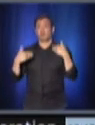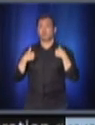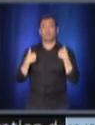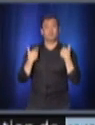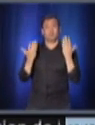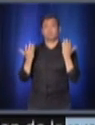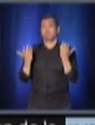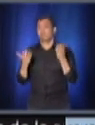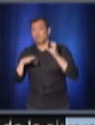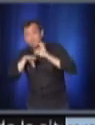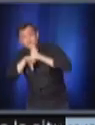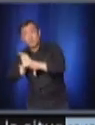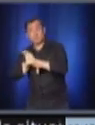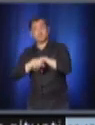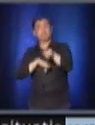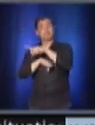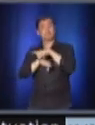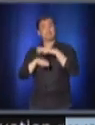Jusqu'où êtes-vous prêt à aller pour